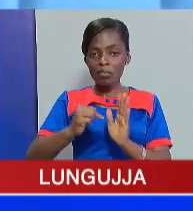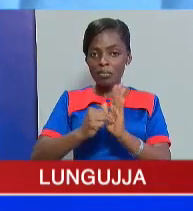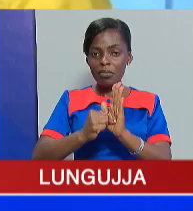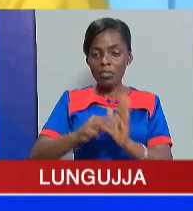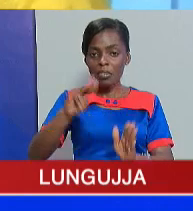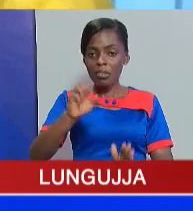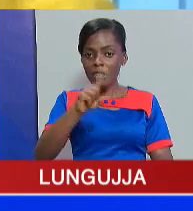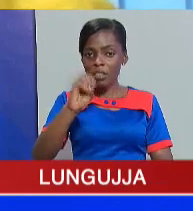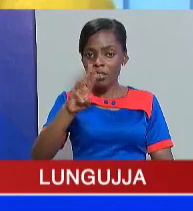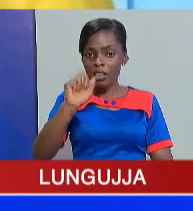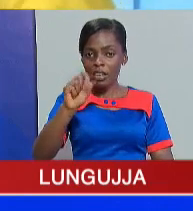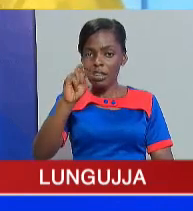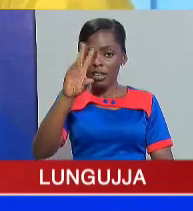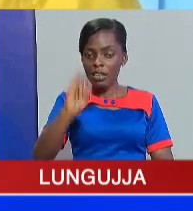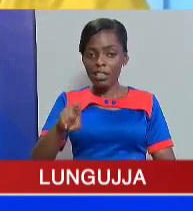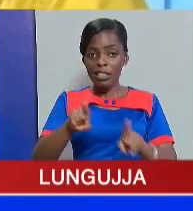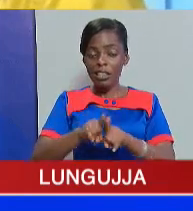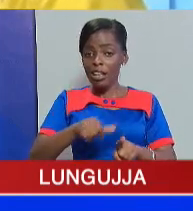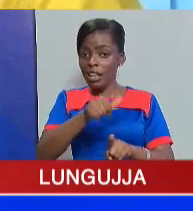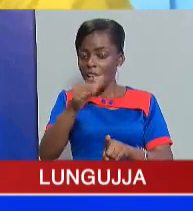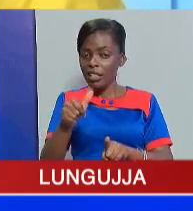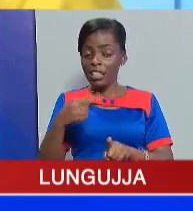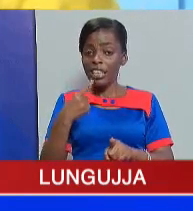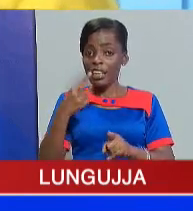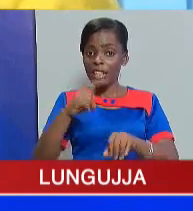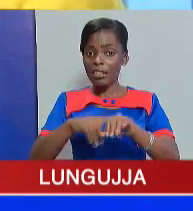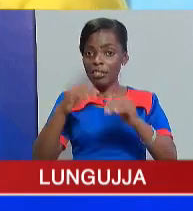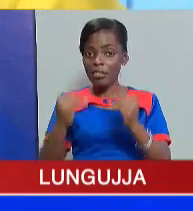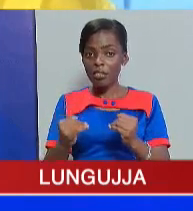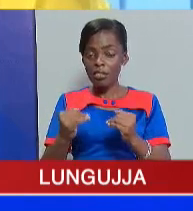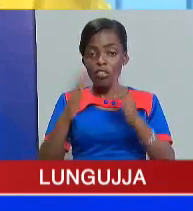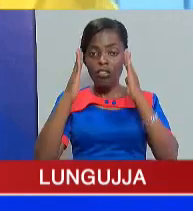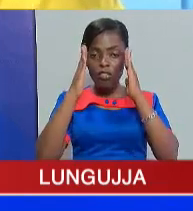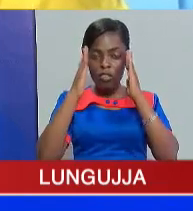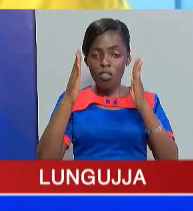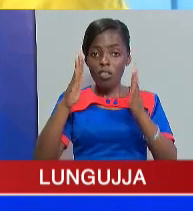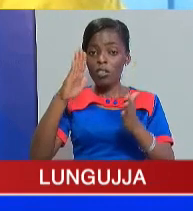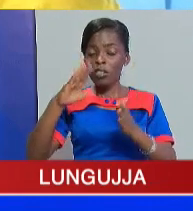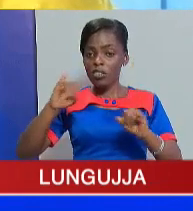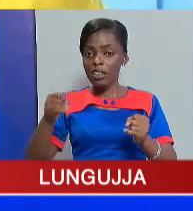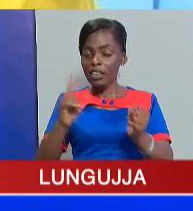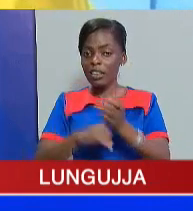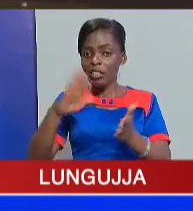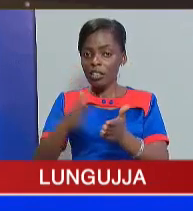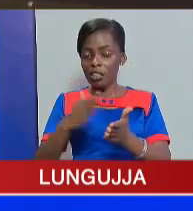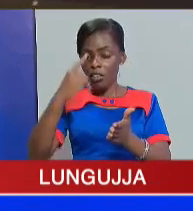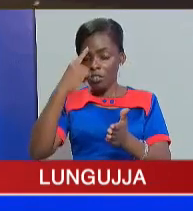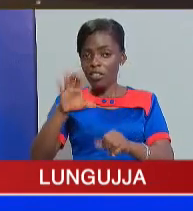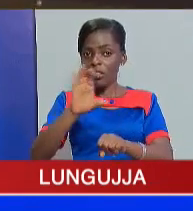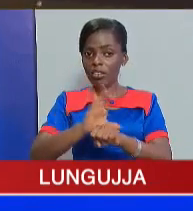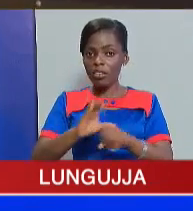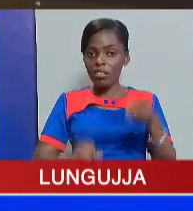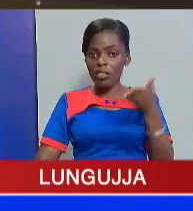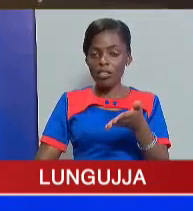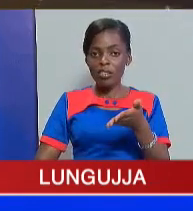Mazi Wanani n'endala akinoganyiza nti mu kaseera kano essira alitadde ku kuyiiya ennyimba eza gospel. So etuze